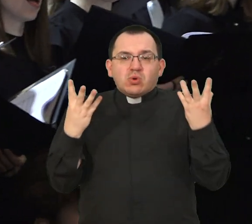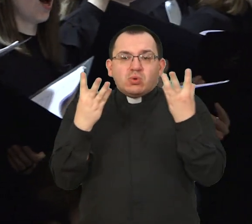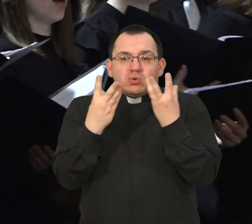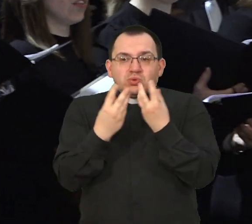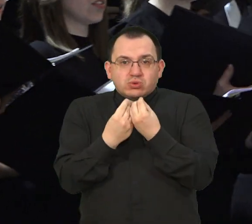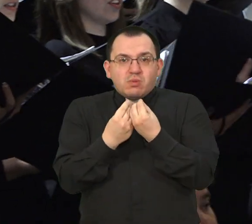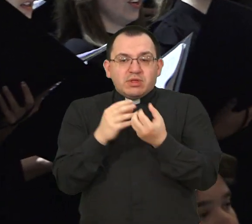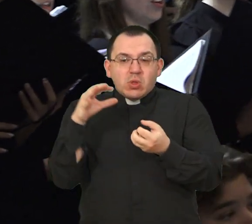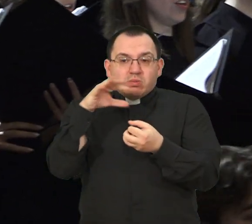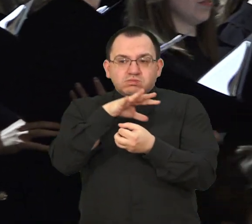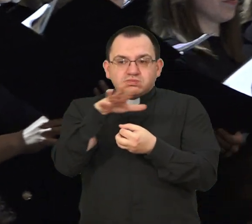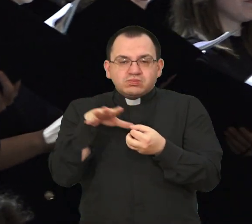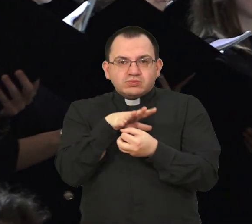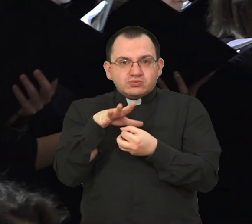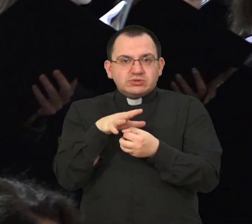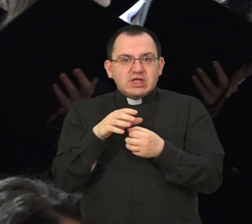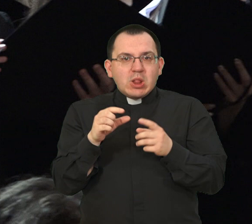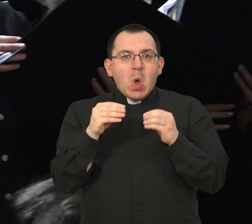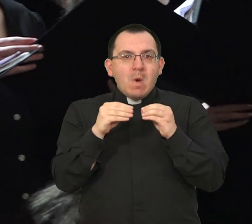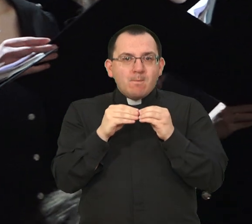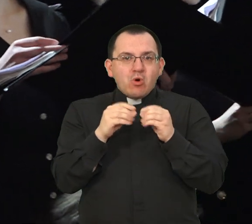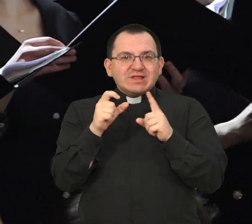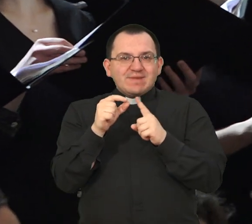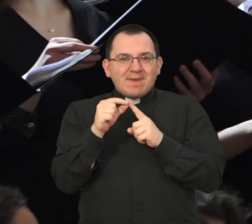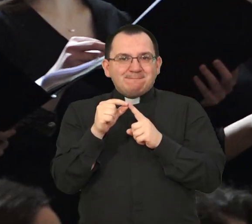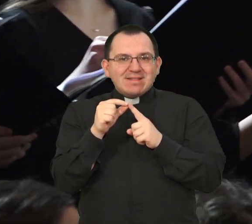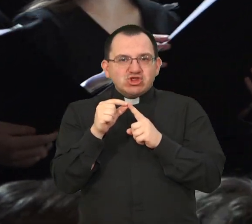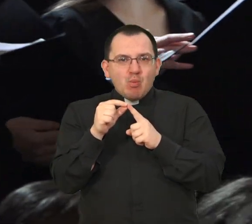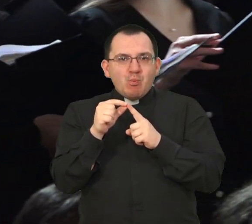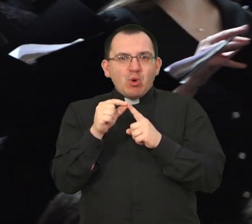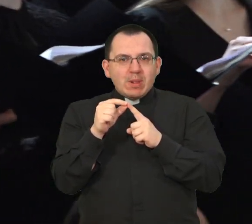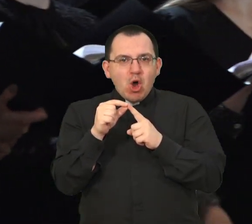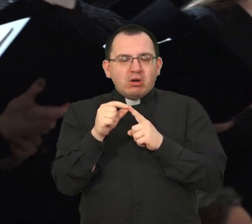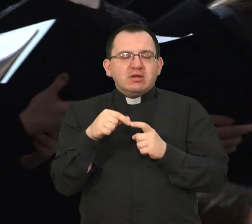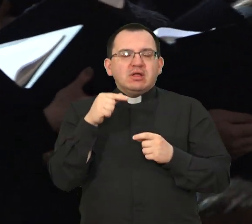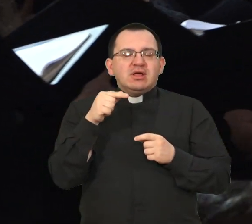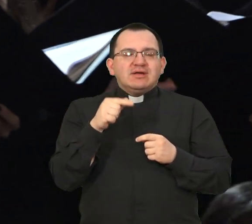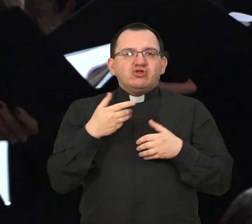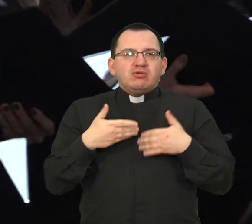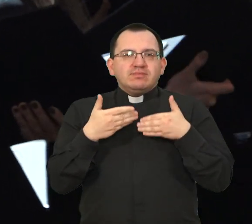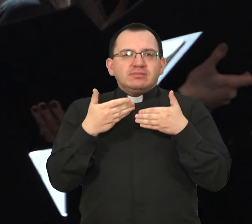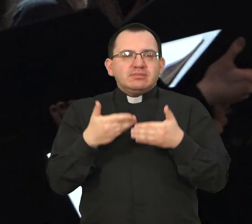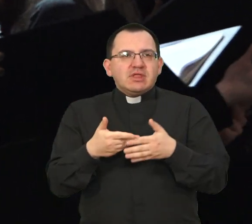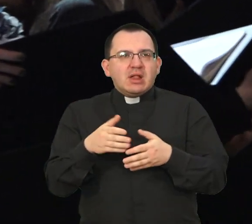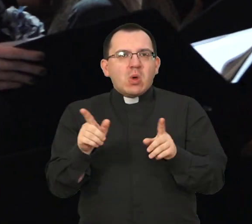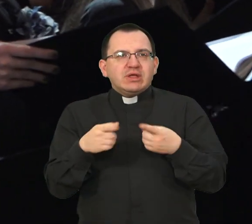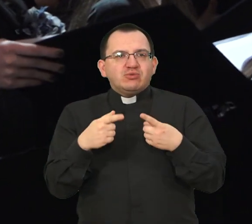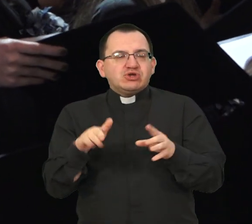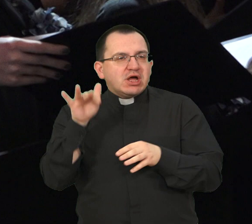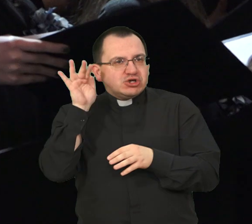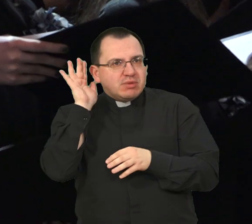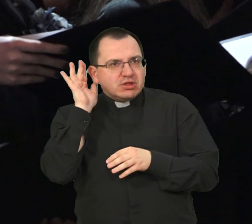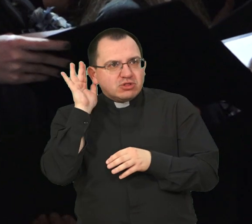djelo hrvatskog skladatelja Borisa Papandopula, priuštili su izvođačima i slušateljima